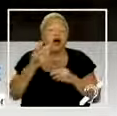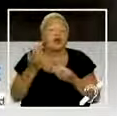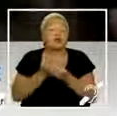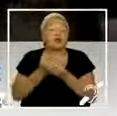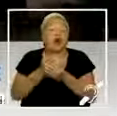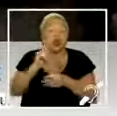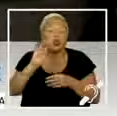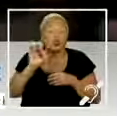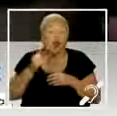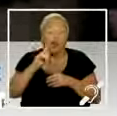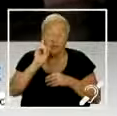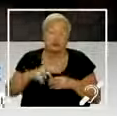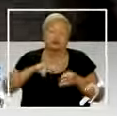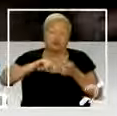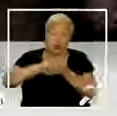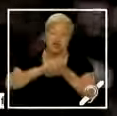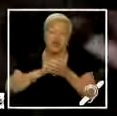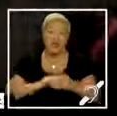prescrise.